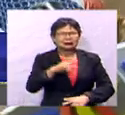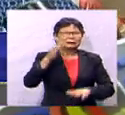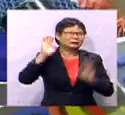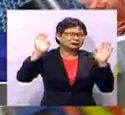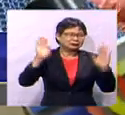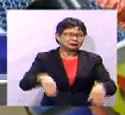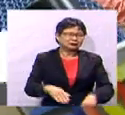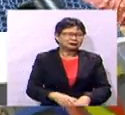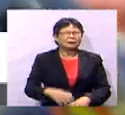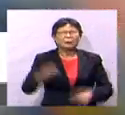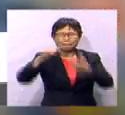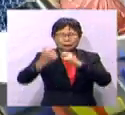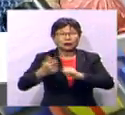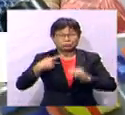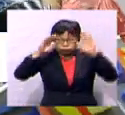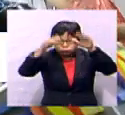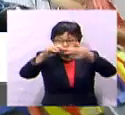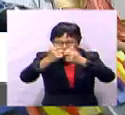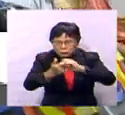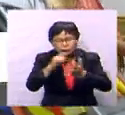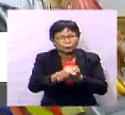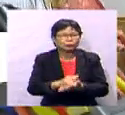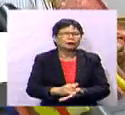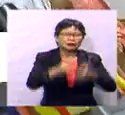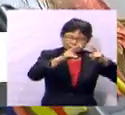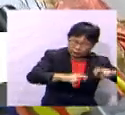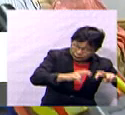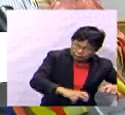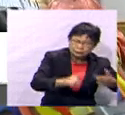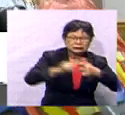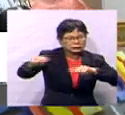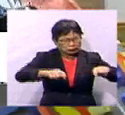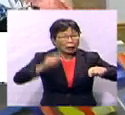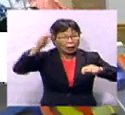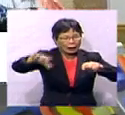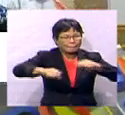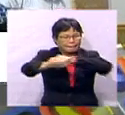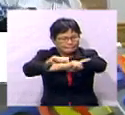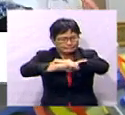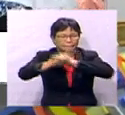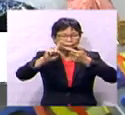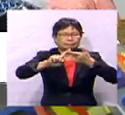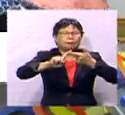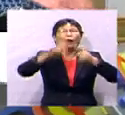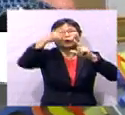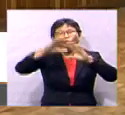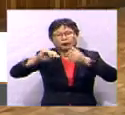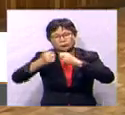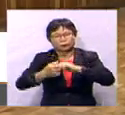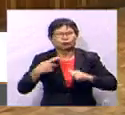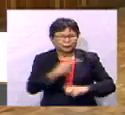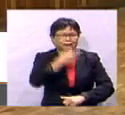kira masalah mereka. Bukan jaga saja siasatan, tindakan pun akan diambil supaya mengatasi masalah. Kita